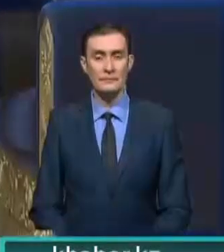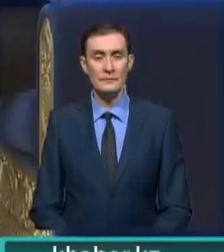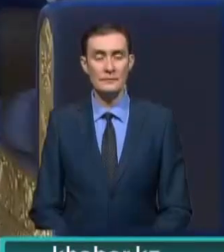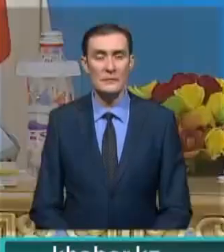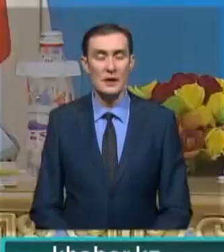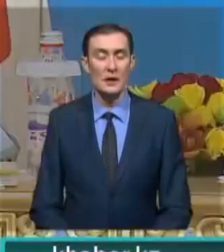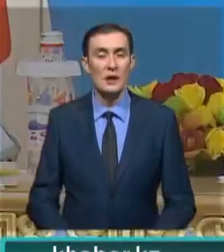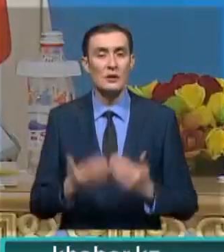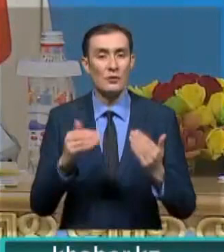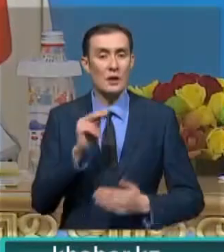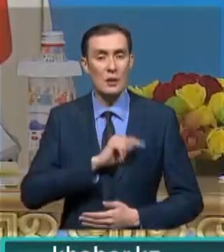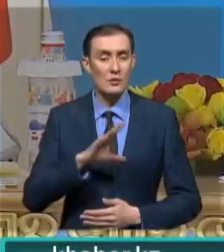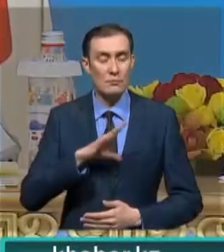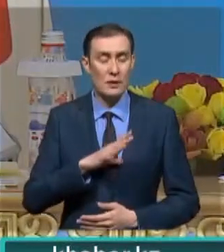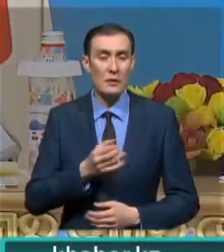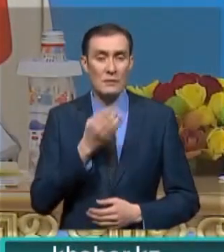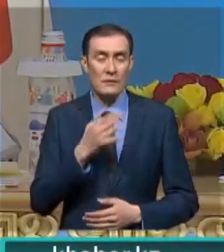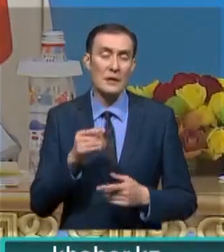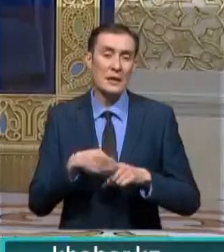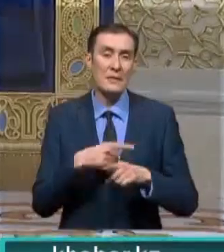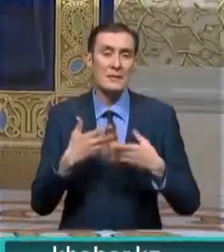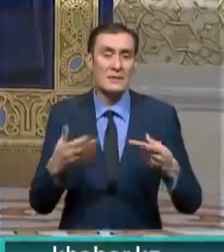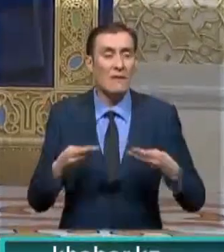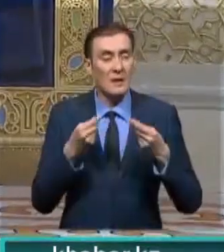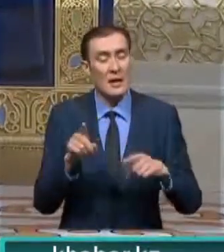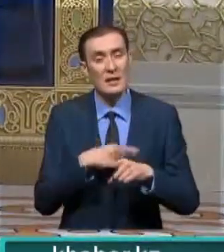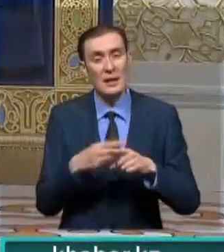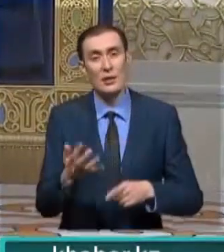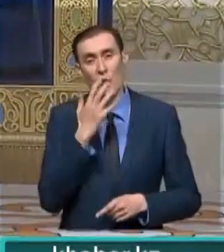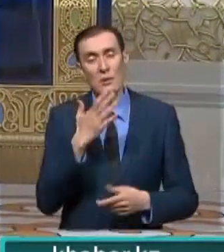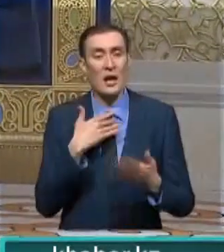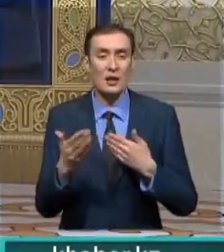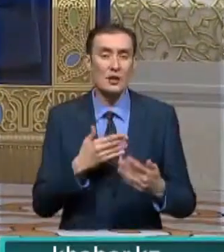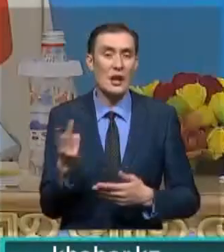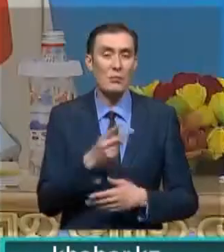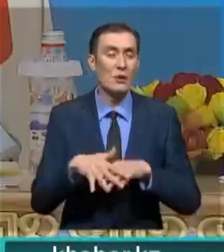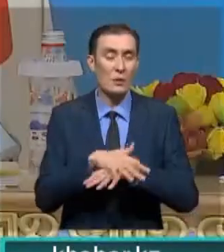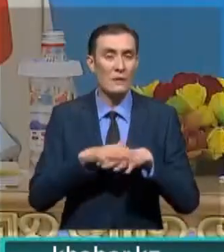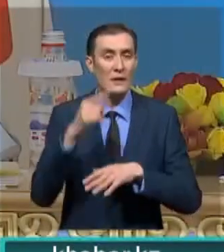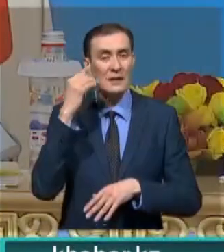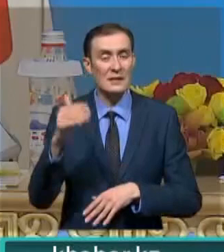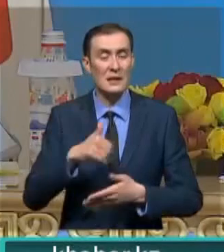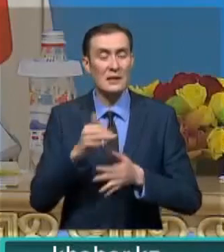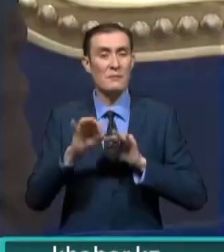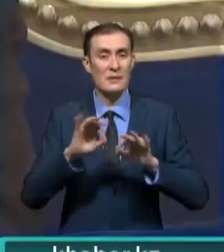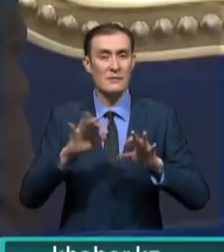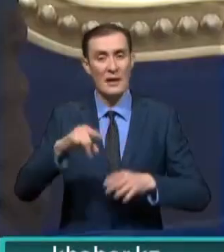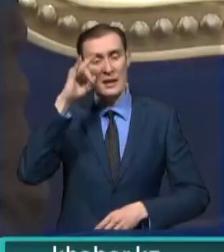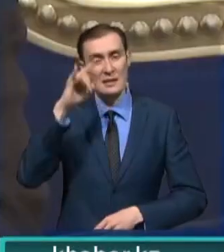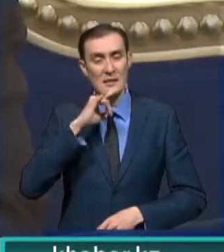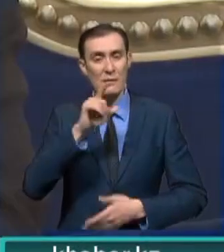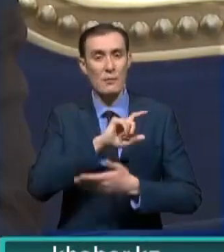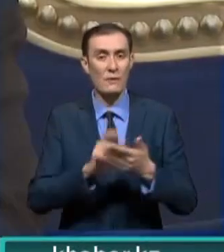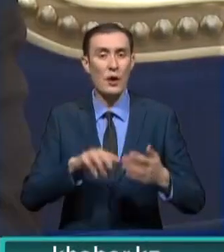Настрой президентов сегодня был лиричным. То ли весна так повлияла, то ли тепло отношений двух народов. Кыргызский лидер процитировал казахского